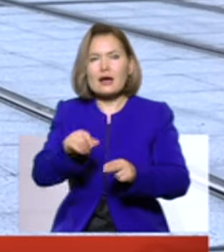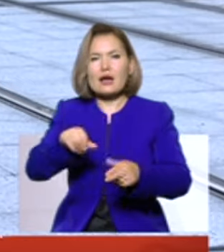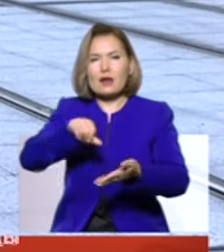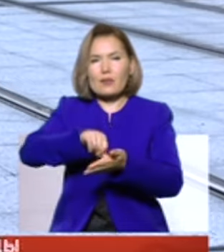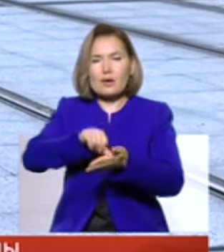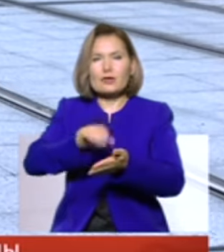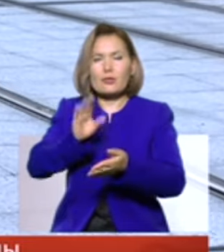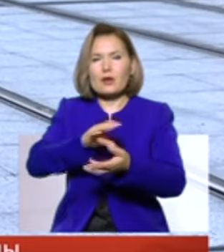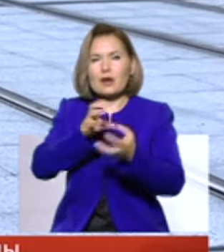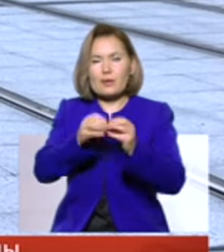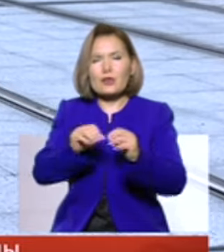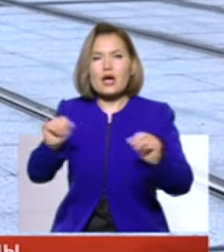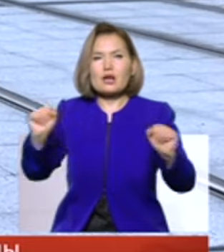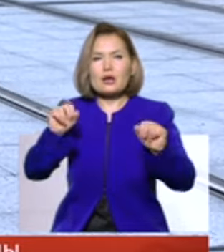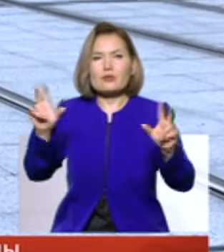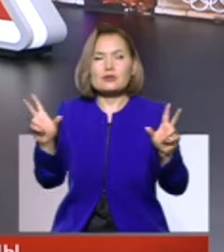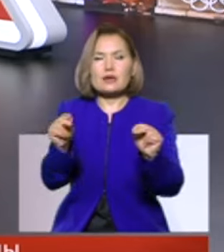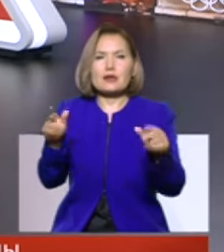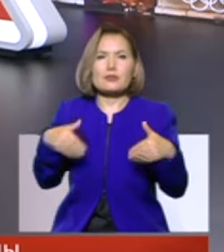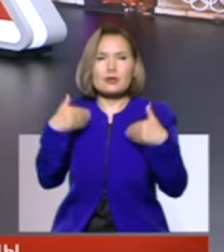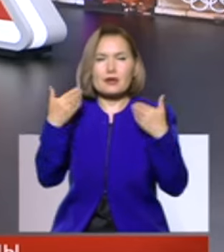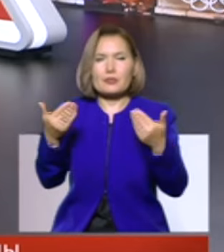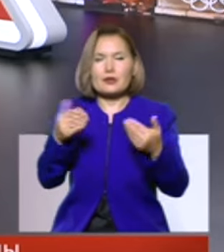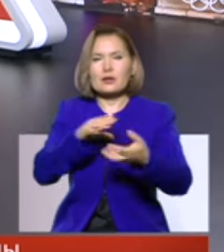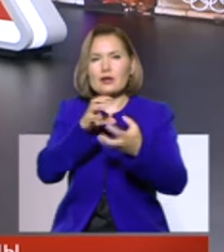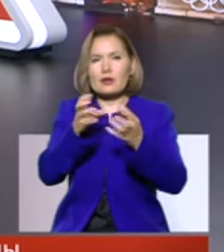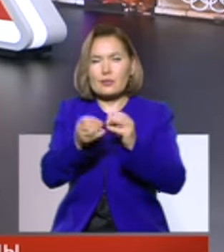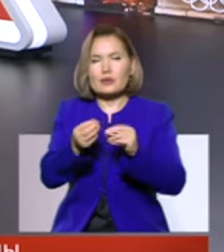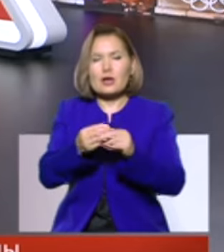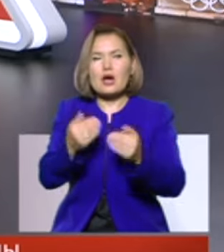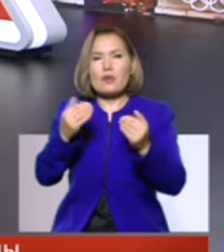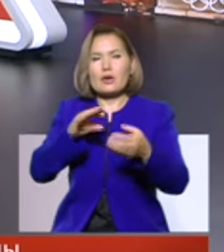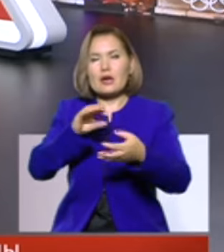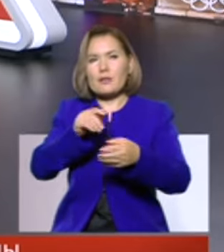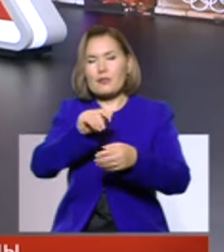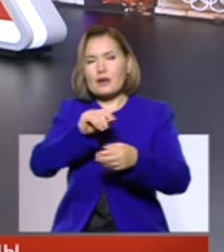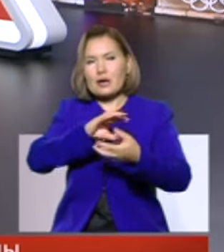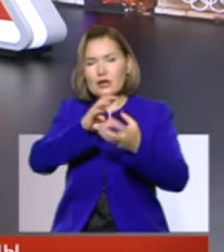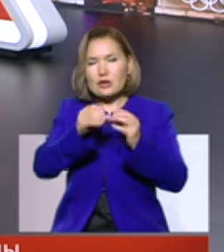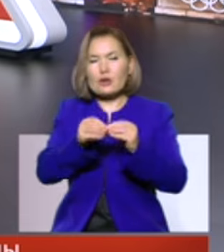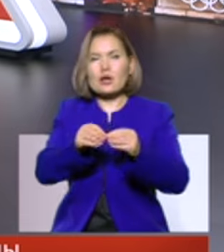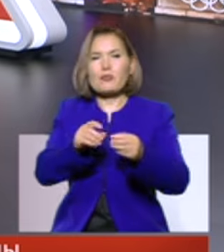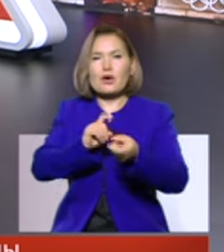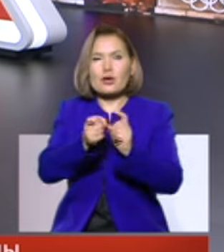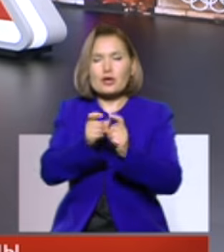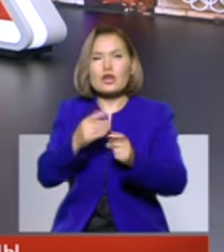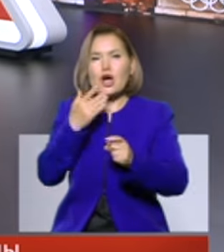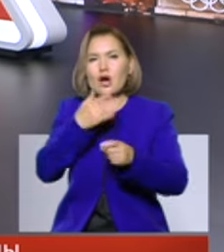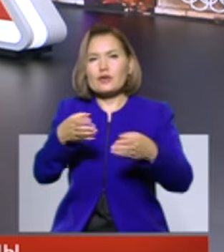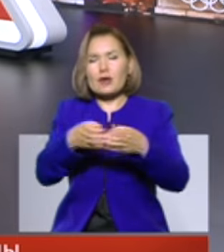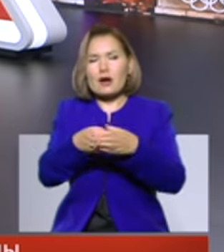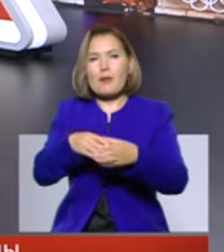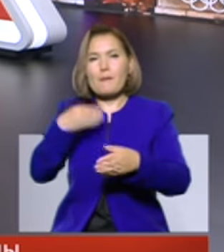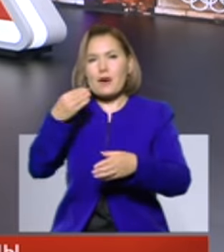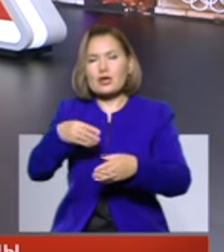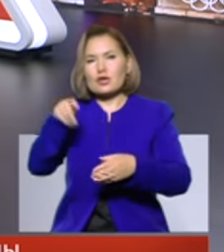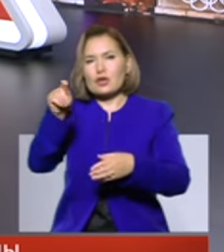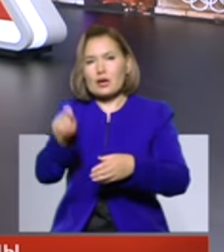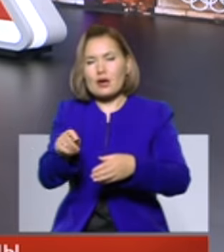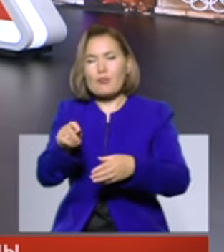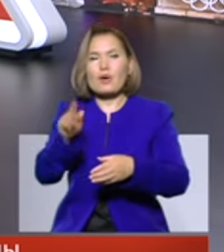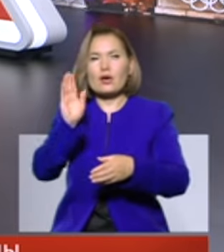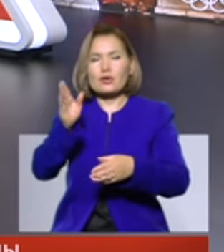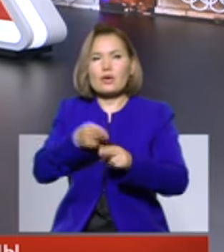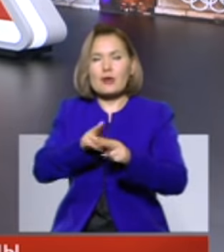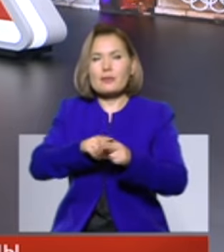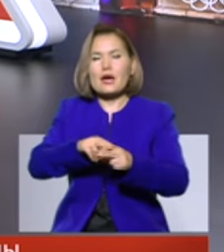Ибрагимова жұдырықтасады. Спортшыларымызға сәттілік тілейміз. Тоқтала кететін жайт, бүгін грек-рим және еркін күрестен ұлттық құрама Парижге келіп қонады. Енді